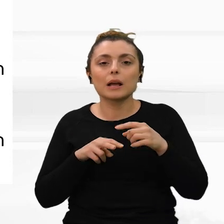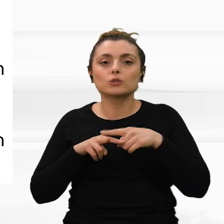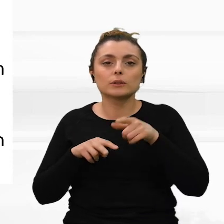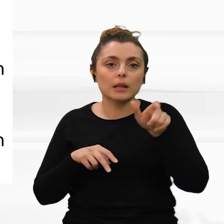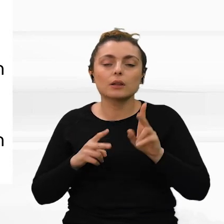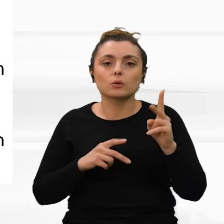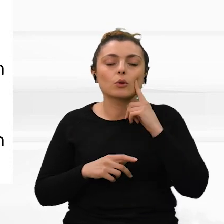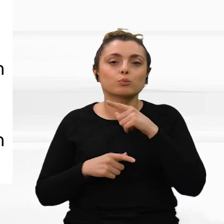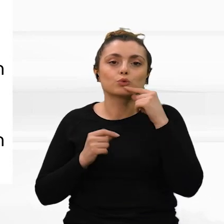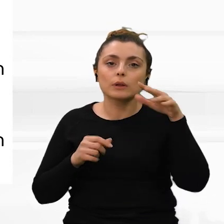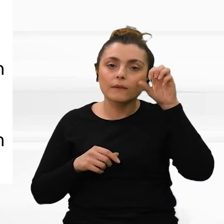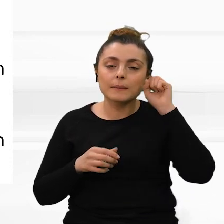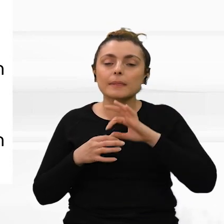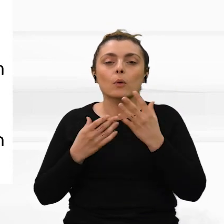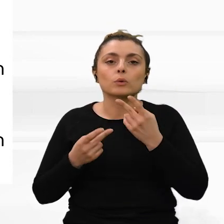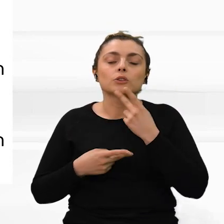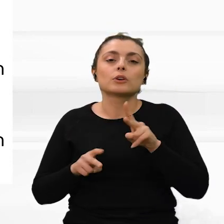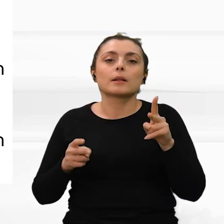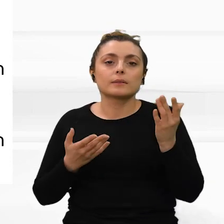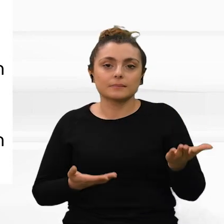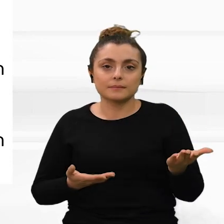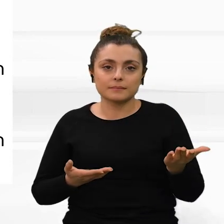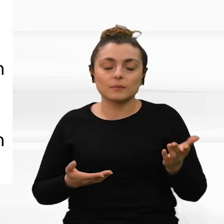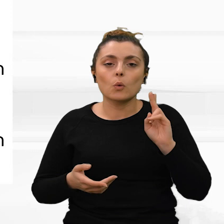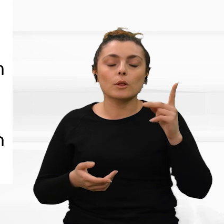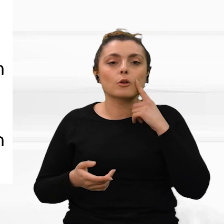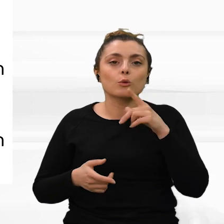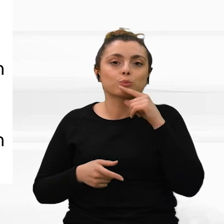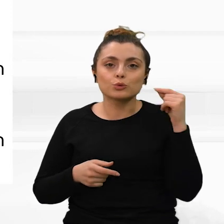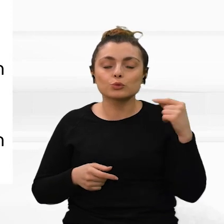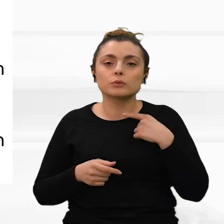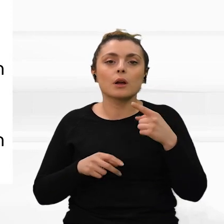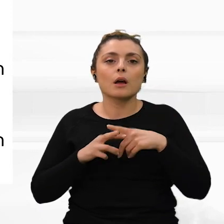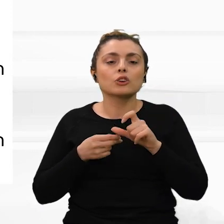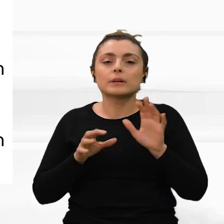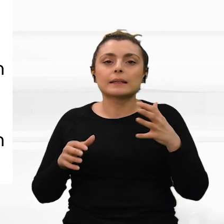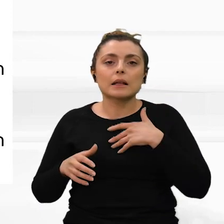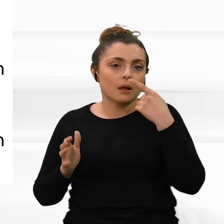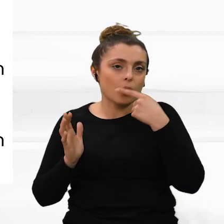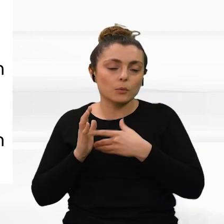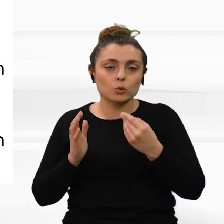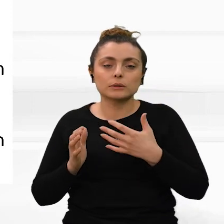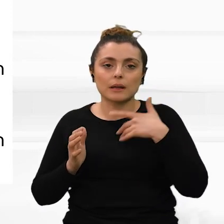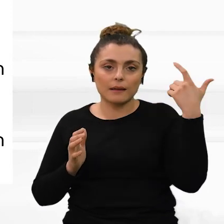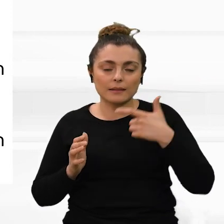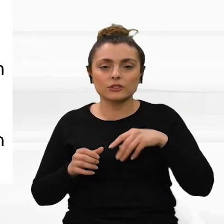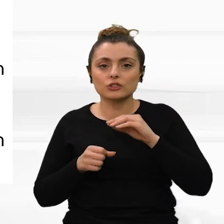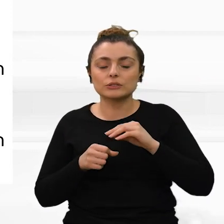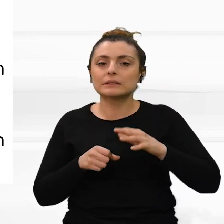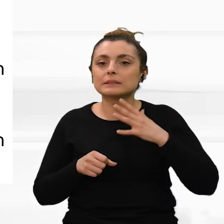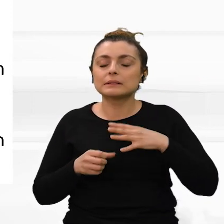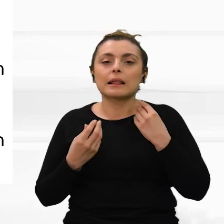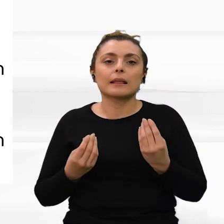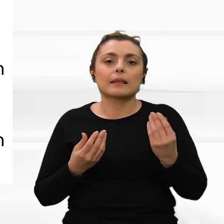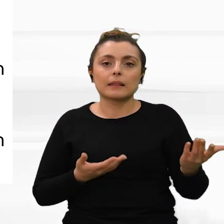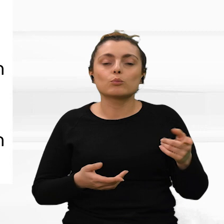parçada Aristoteles e göre mutluluk kavramının ne olduğu açıklanmaktadır ona göre mutluluk araç değil kendisi amaç olan bizzat kendisi